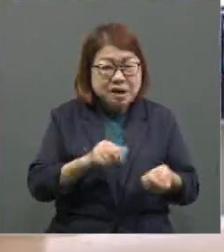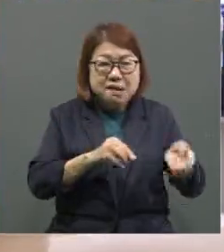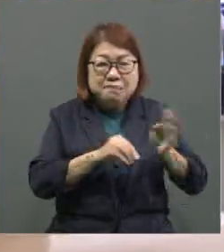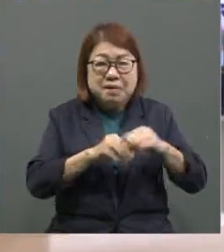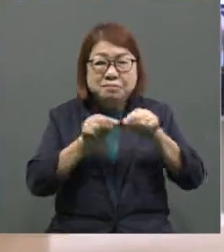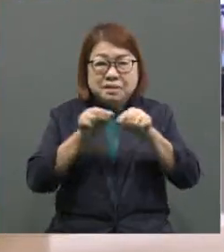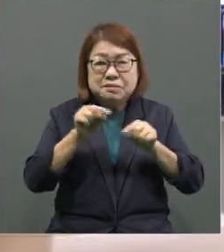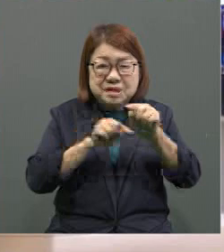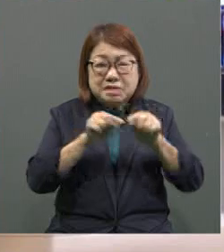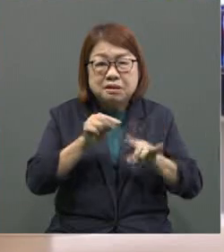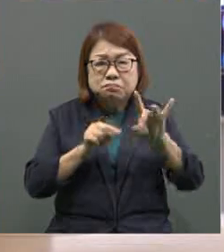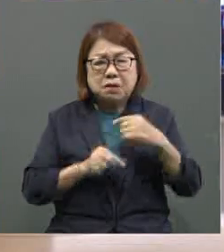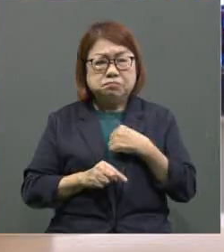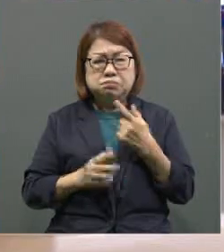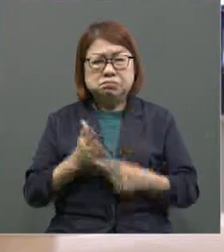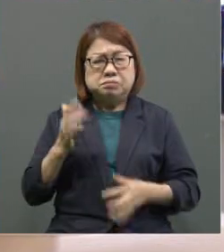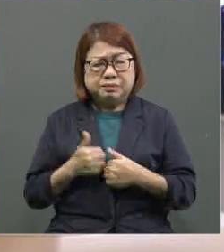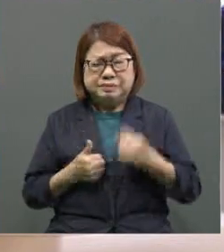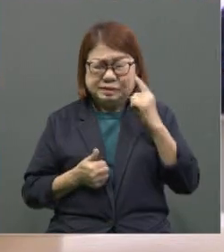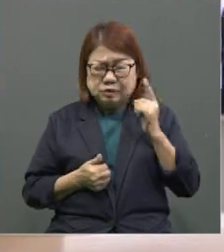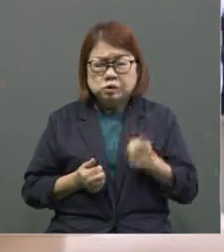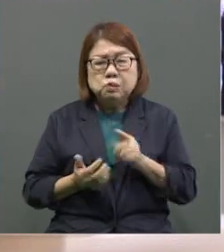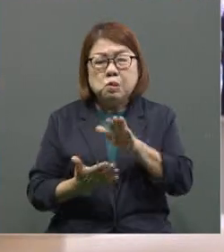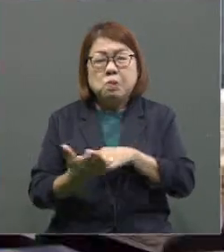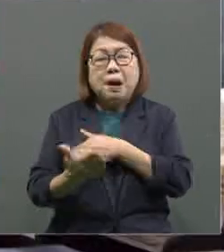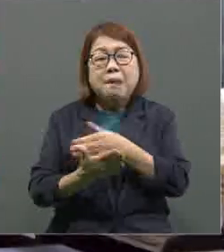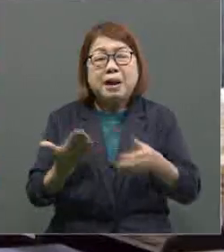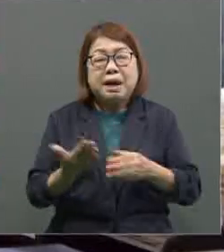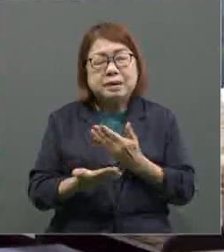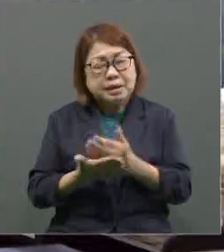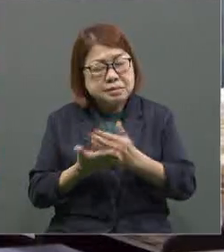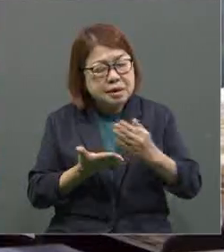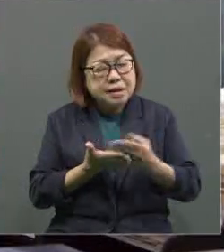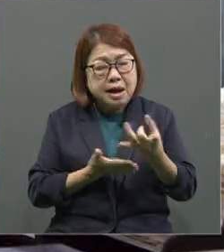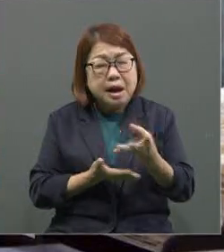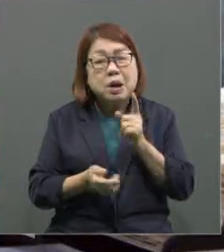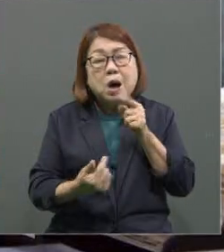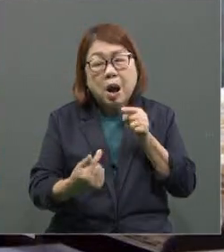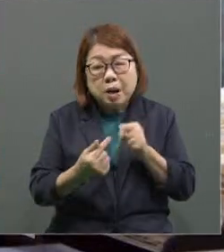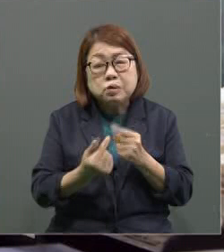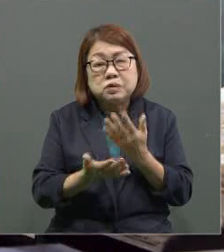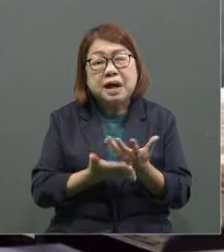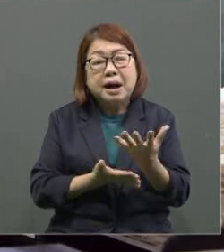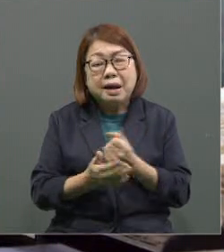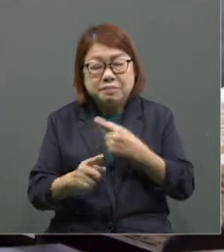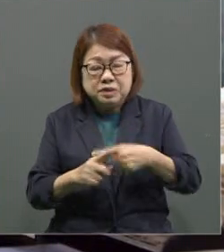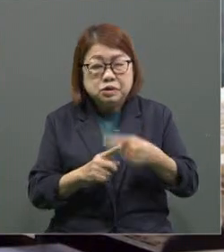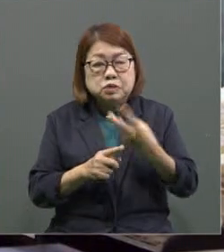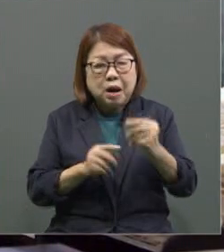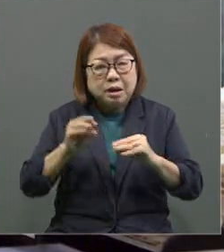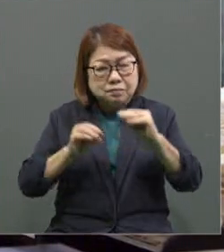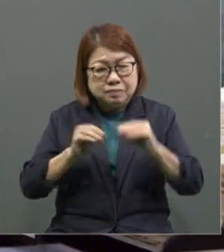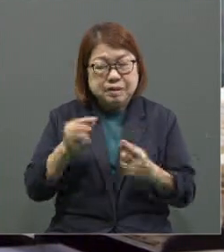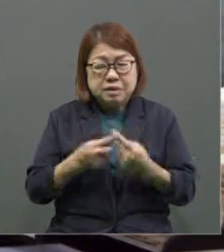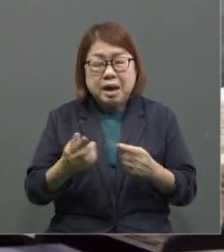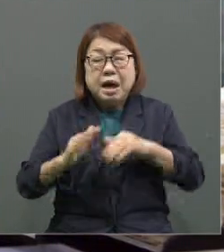88%แต่ก็มีการวางแผนการใช้จ่ายใหม่เพื่อให้สอดคล้องกับรายรับในแต่ละเดือนส่วนคนที่จ่ายขั้นต่ำเองก็ยอมรับว่า